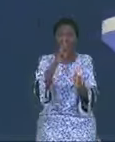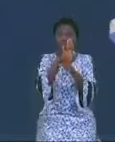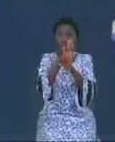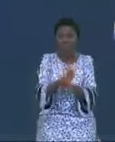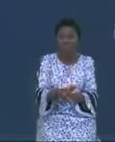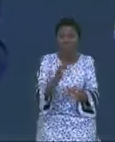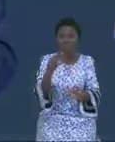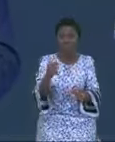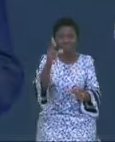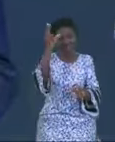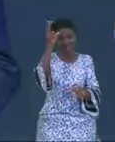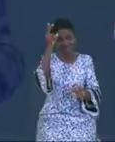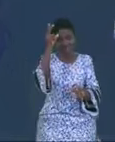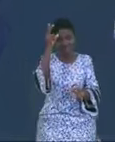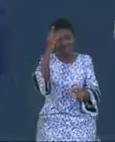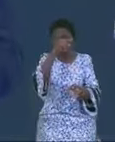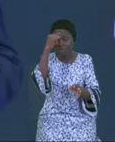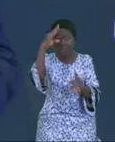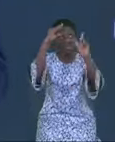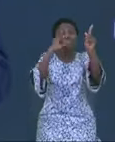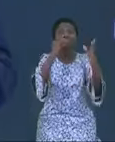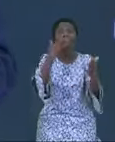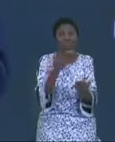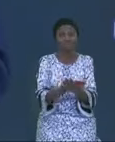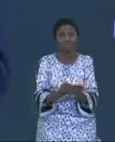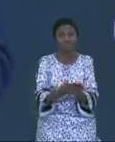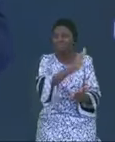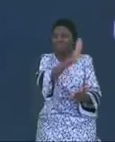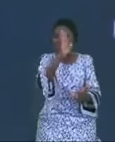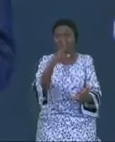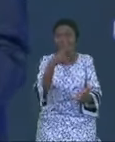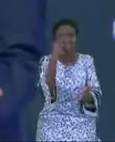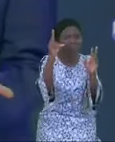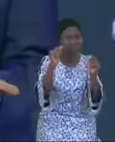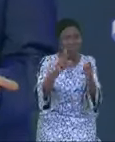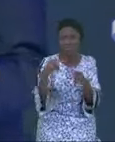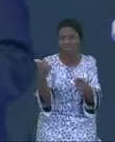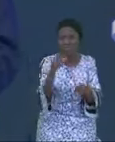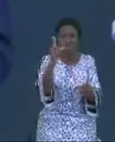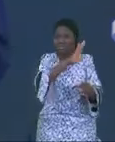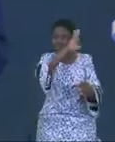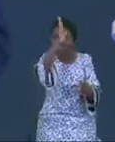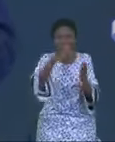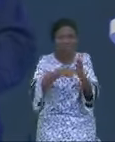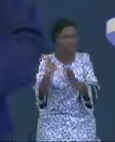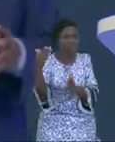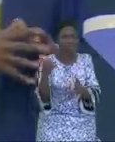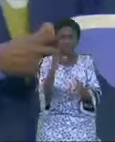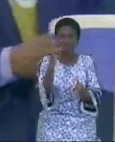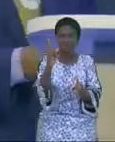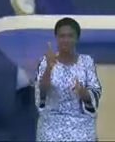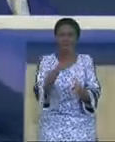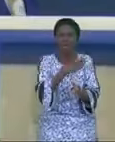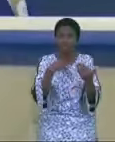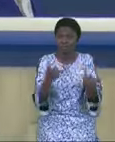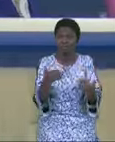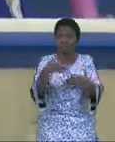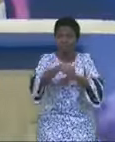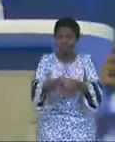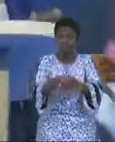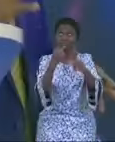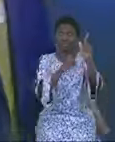litres un bon envers tous parce qu'il est bon une dune non à personne il rejette personne et ce soir